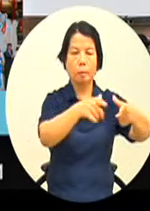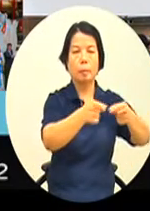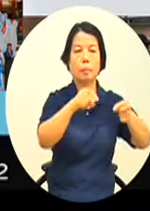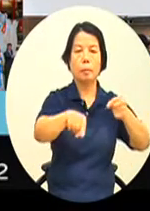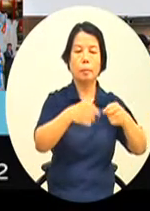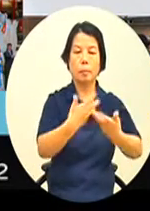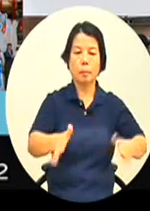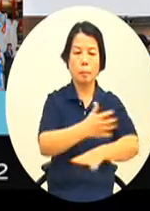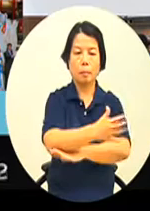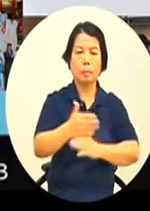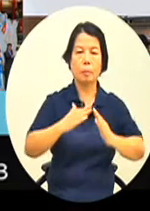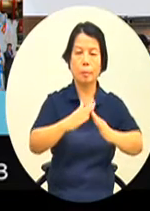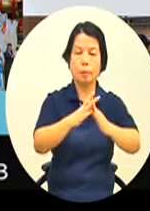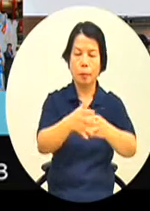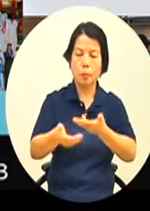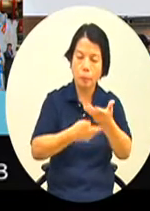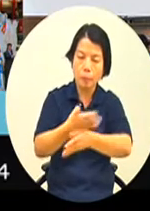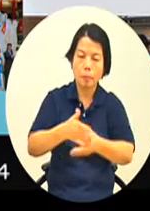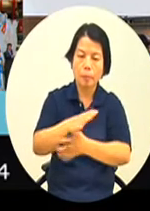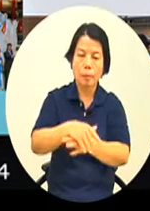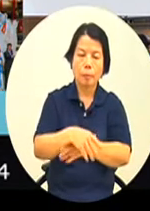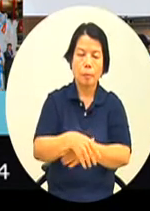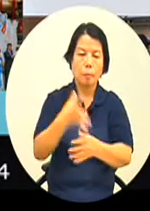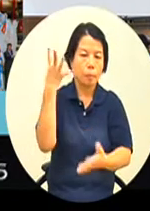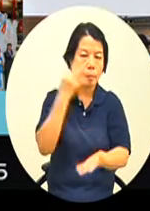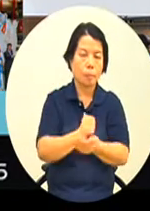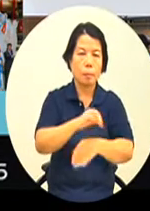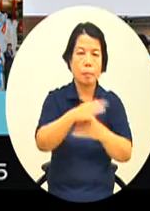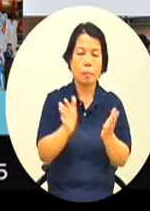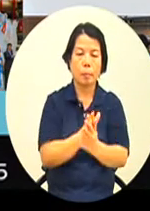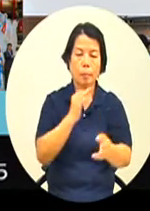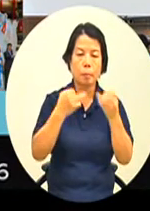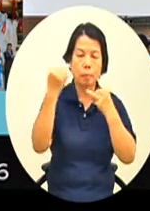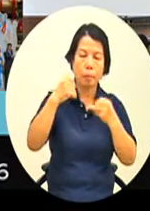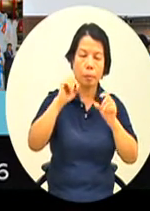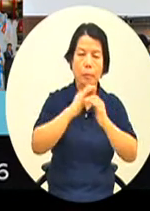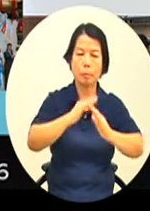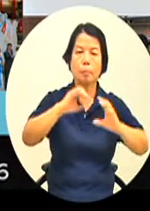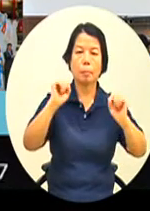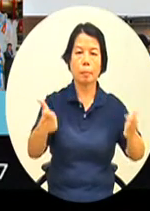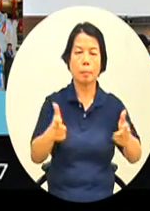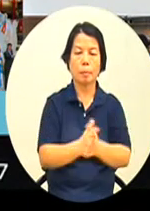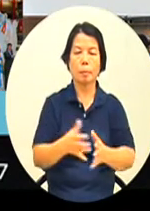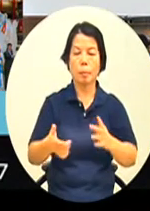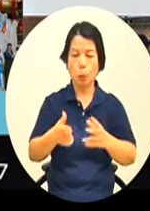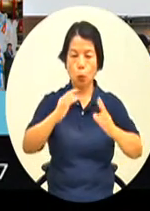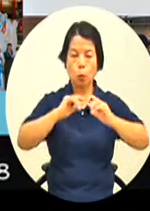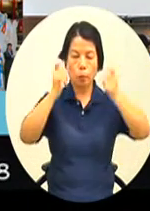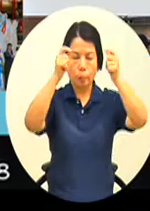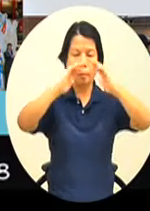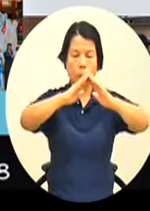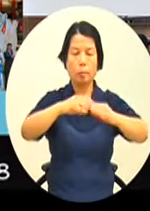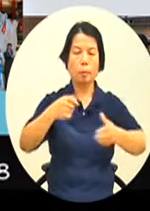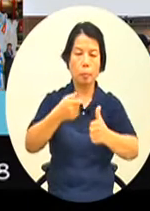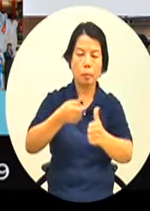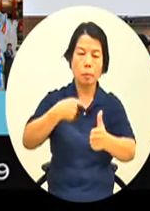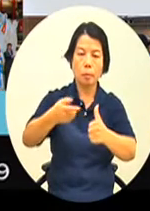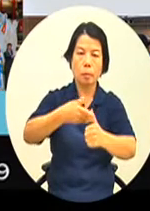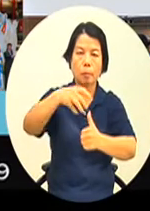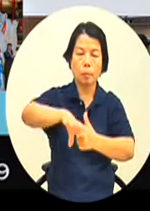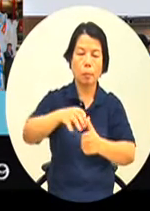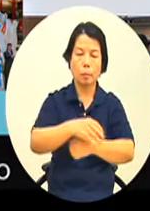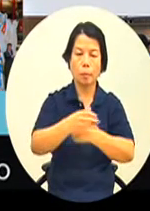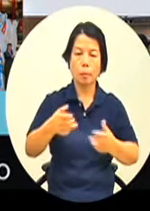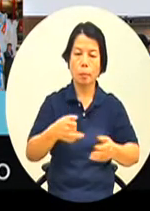多的县市都交流密切，其中以长野县哦，虽然它并不是我们姐妹市，但是它在跟本市的教育交流成效非常的明显